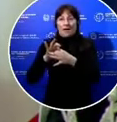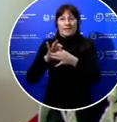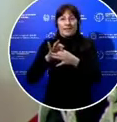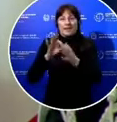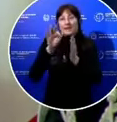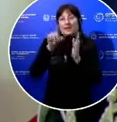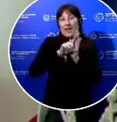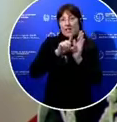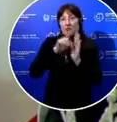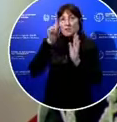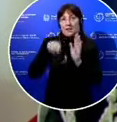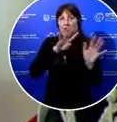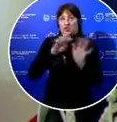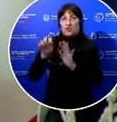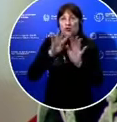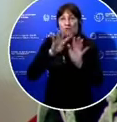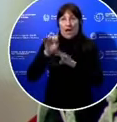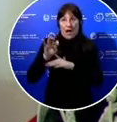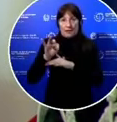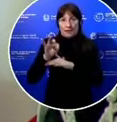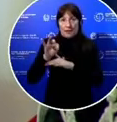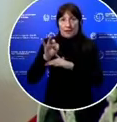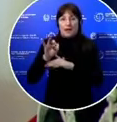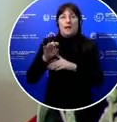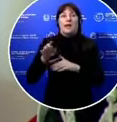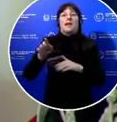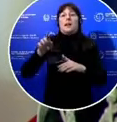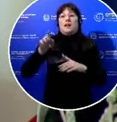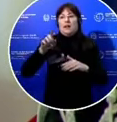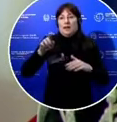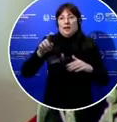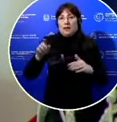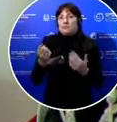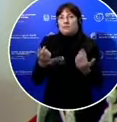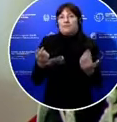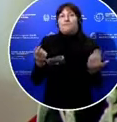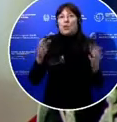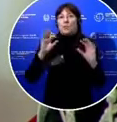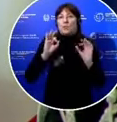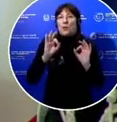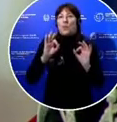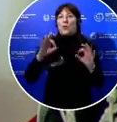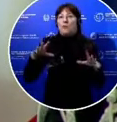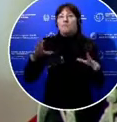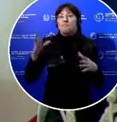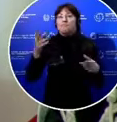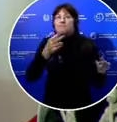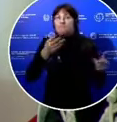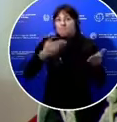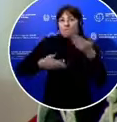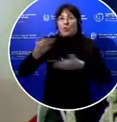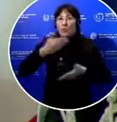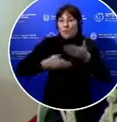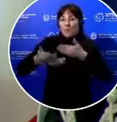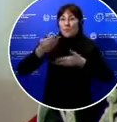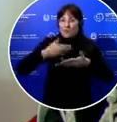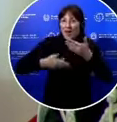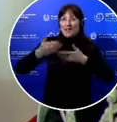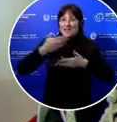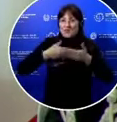un nuovo piano di azione nazionale. È stato proprio grazie a questo iniziale, ma fondamentale,